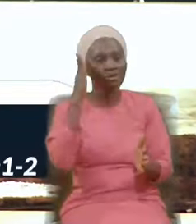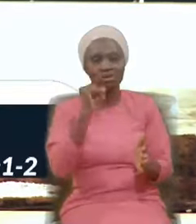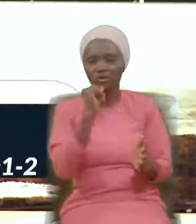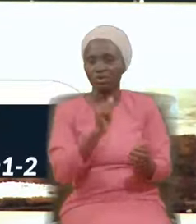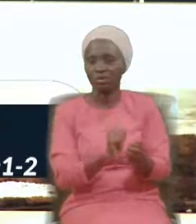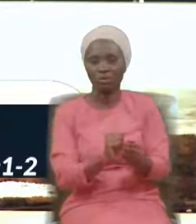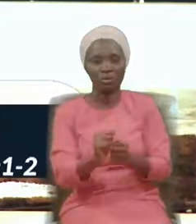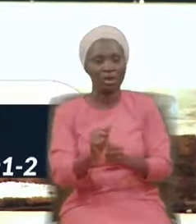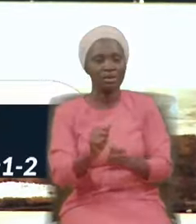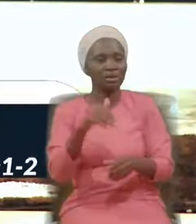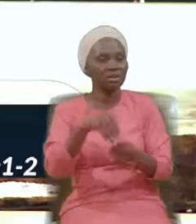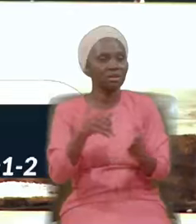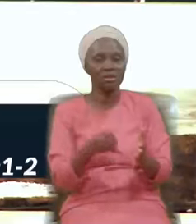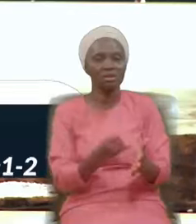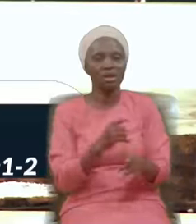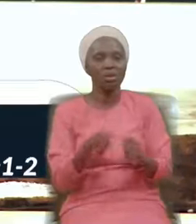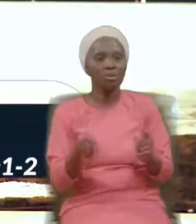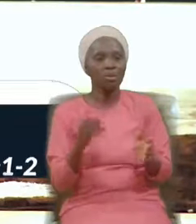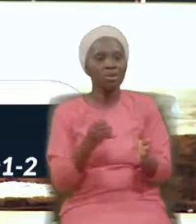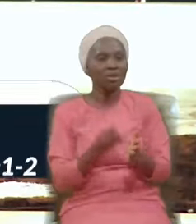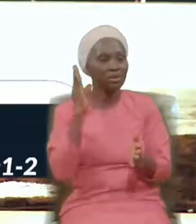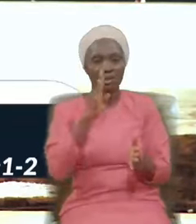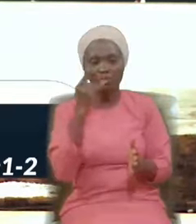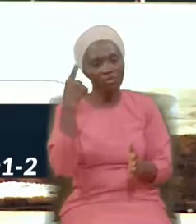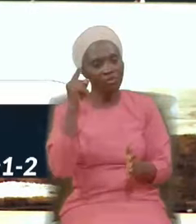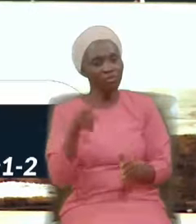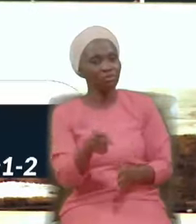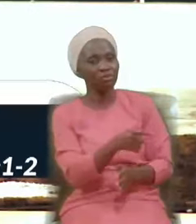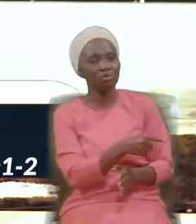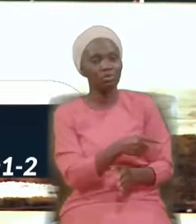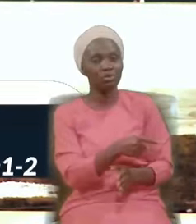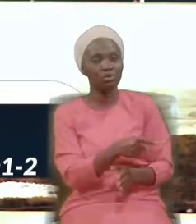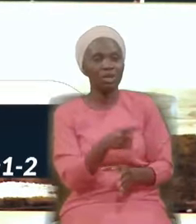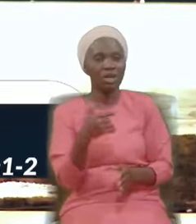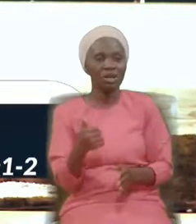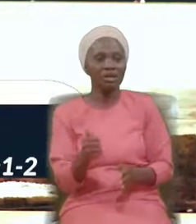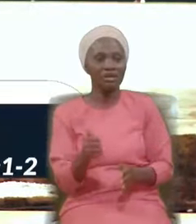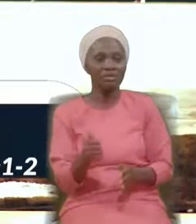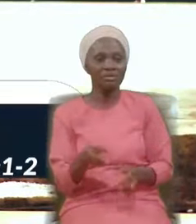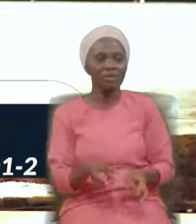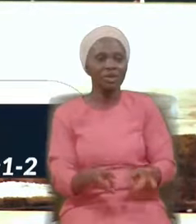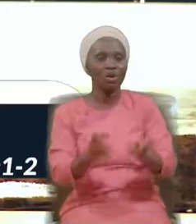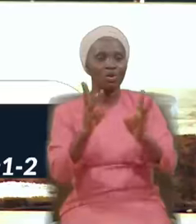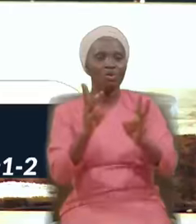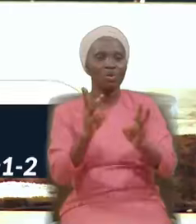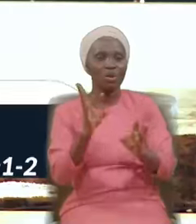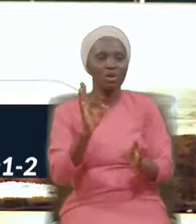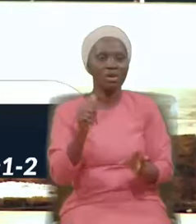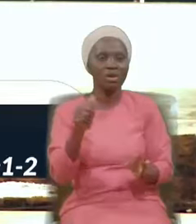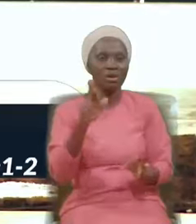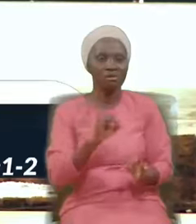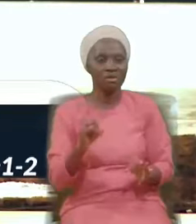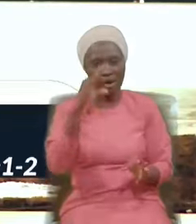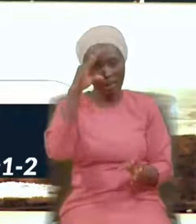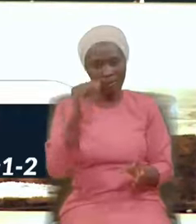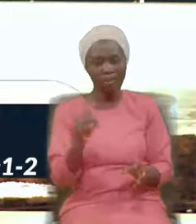passera. Elle sera pour eux seuls, ceux qui la suivront. Même les